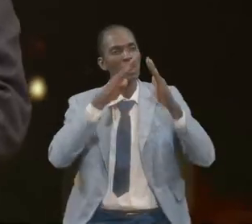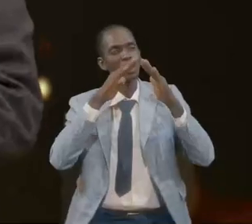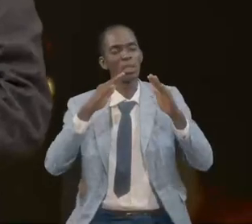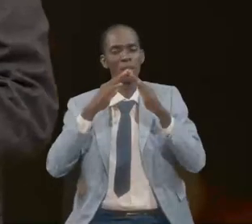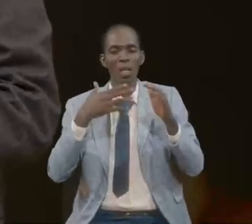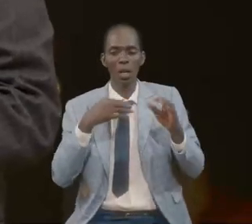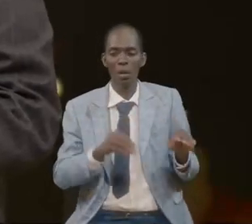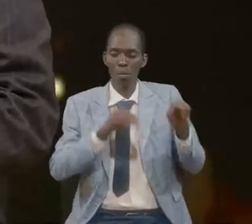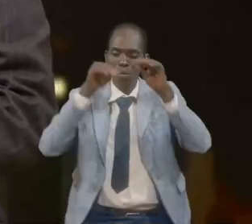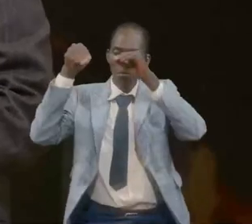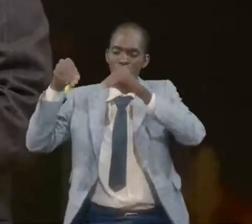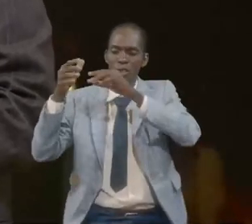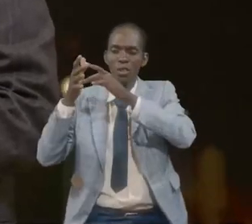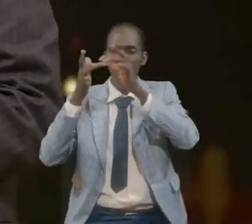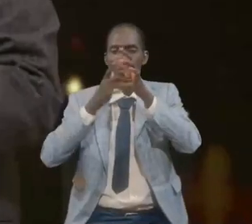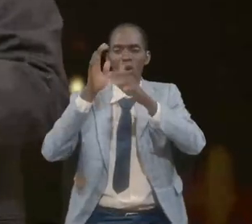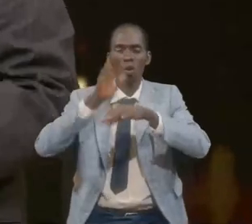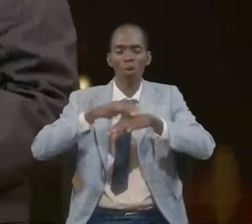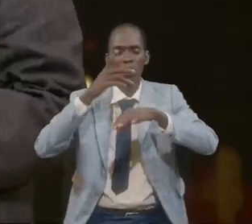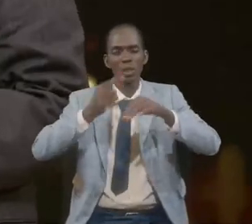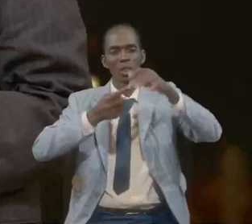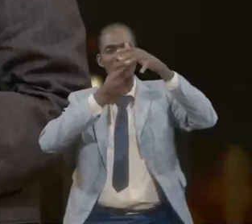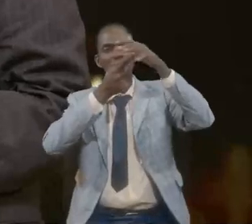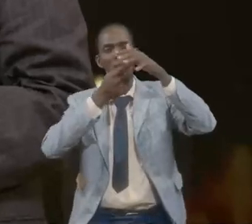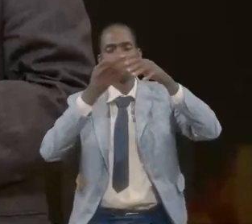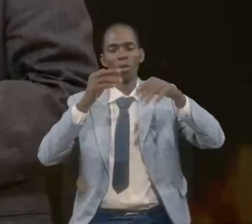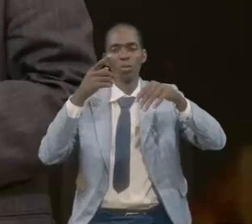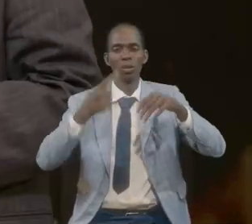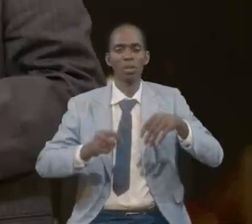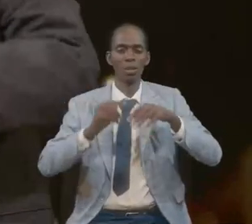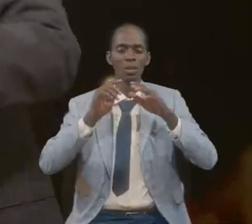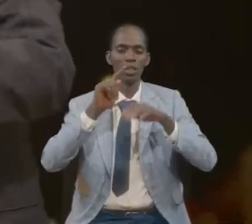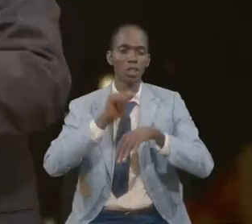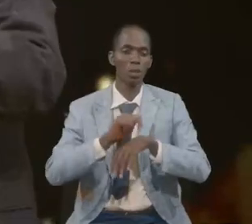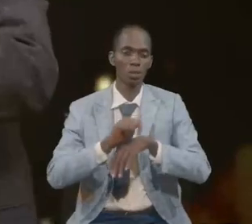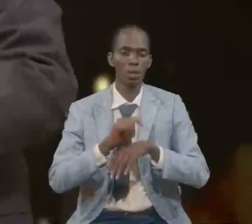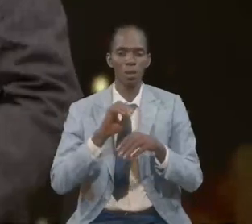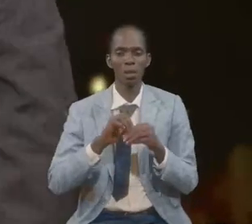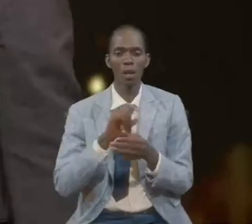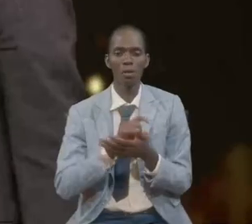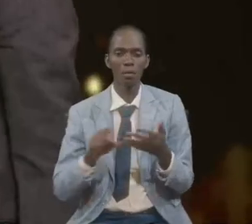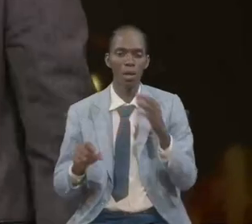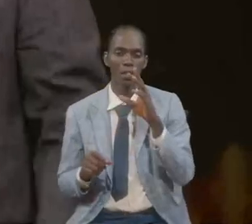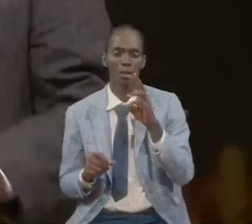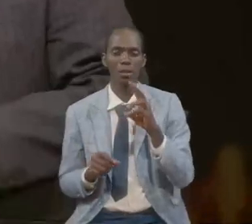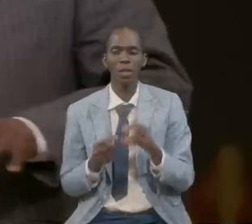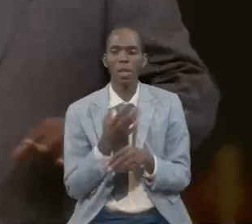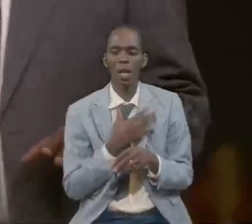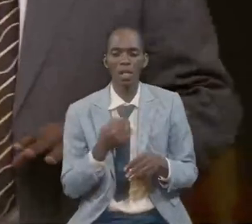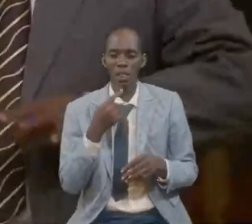le haut du temple. Verset 6 dit, et lui